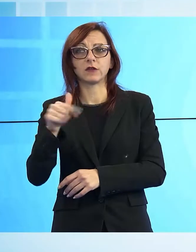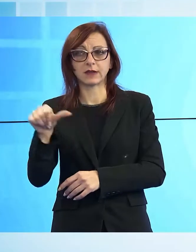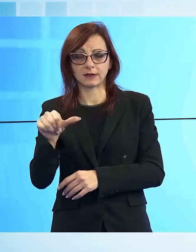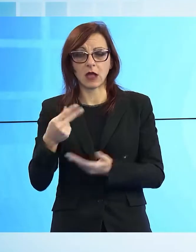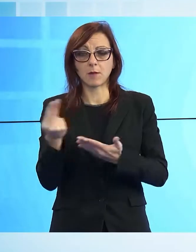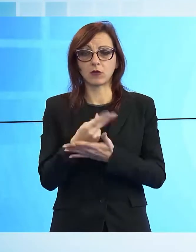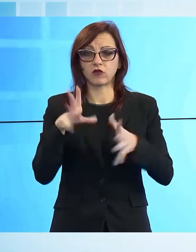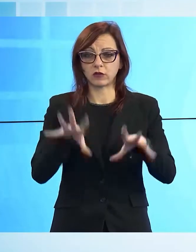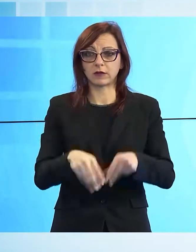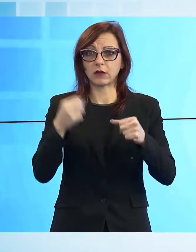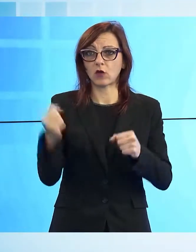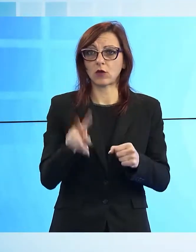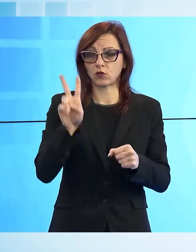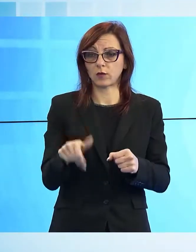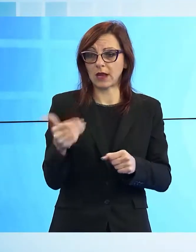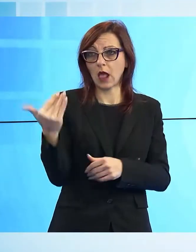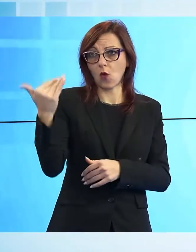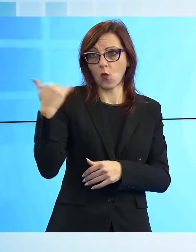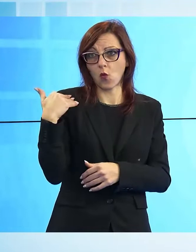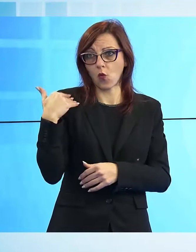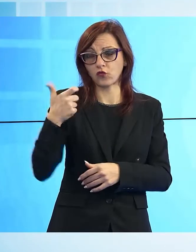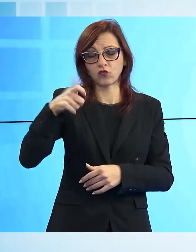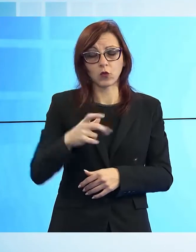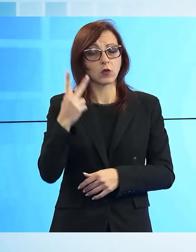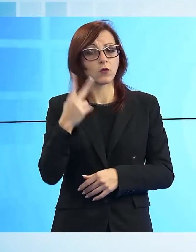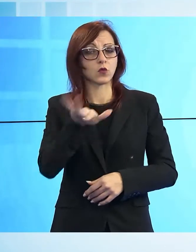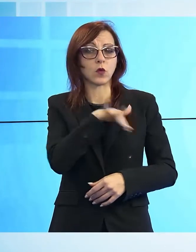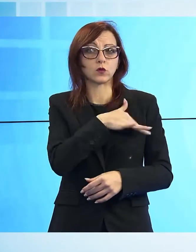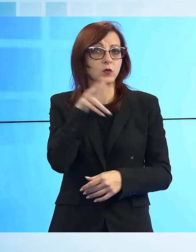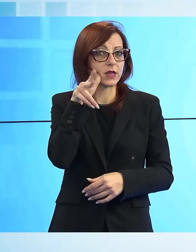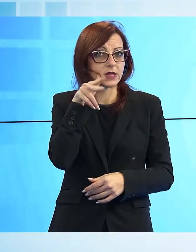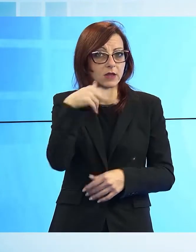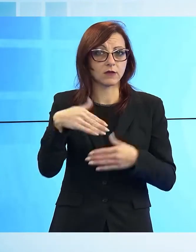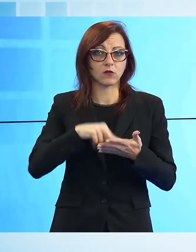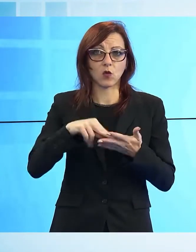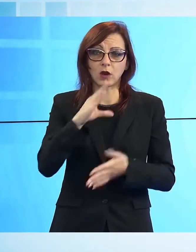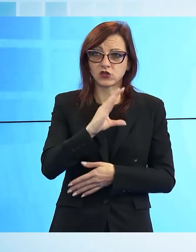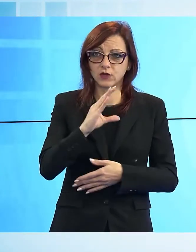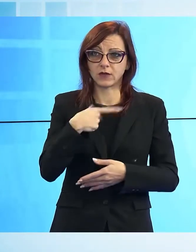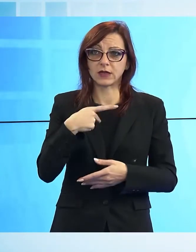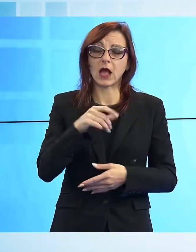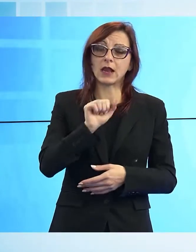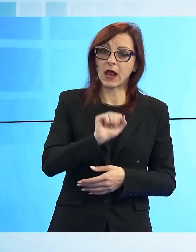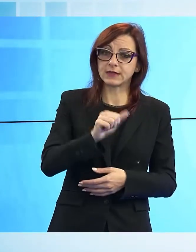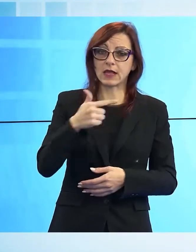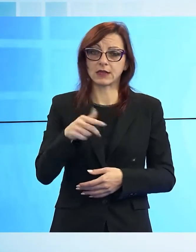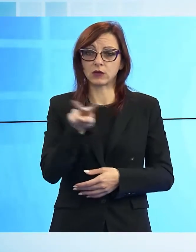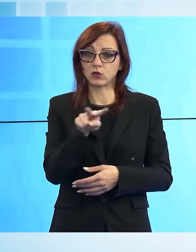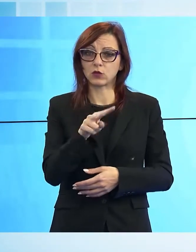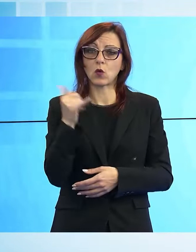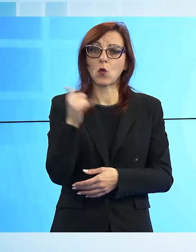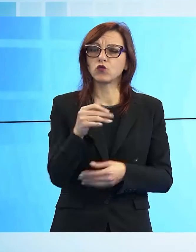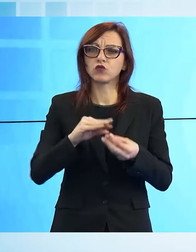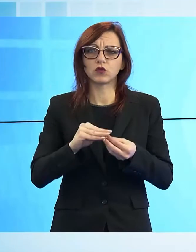nel 2011 per volontà delle famiglie di due alunne dell'Istituto Civitali, Alessandra e Tania, uccise per mano dei